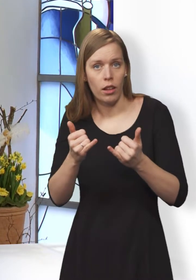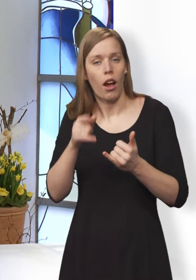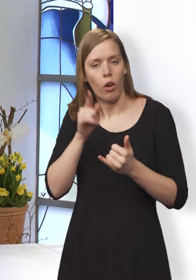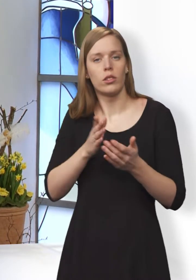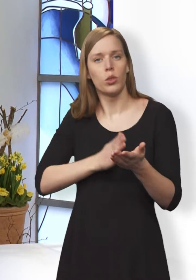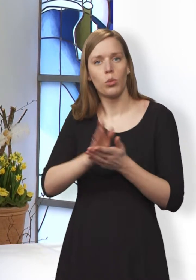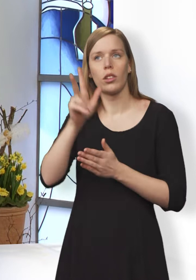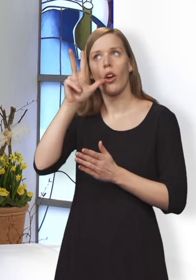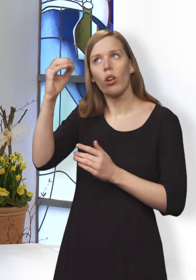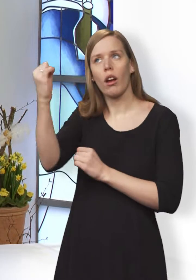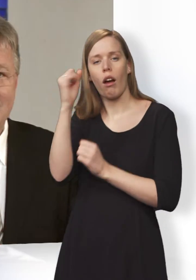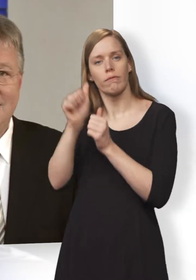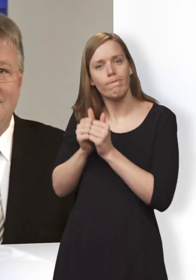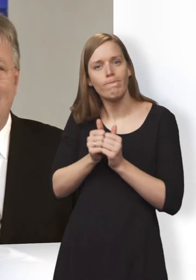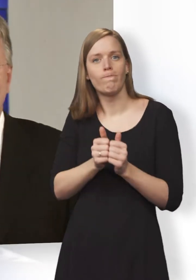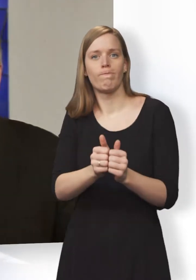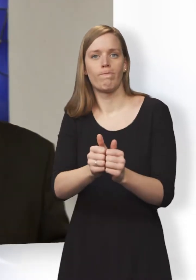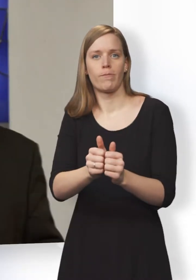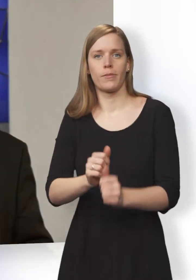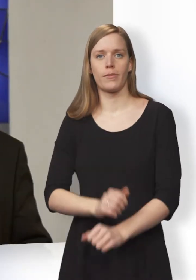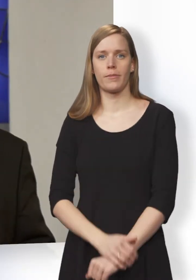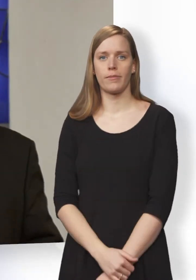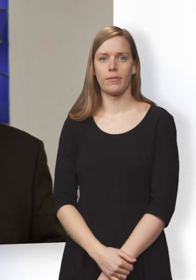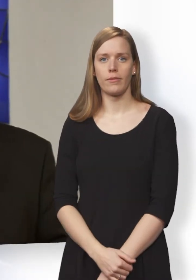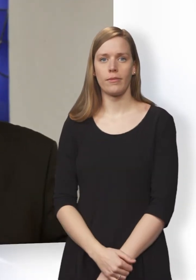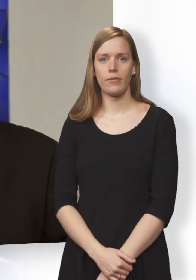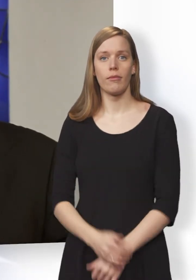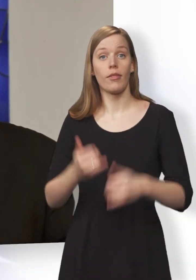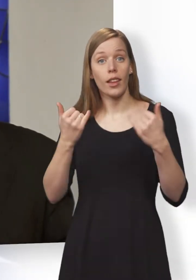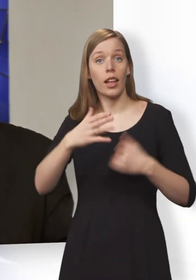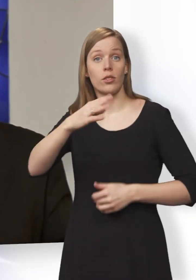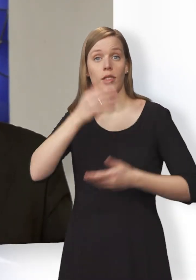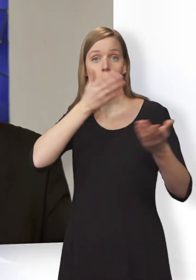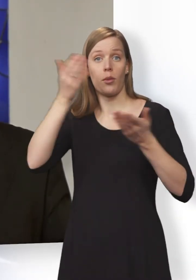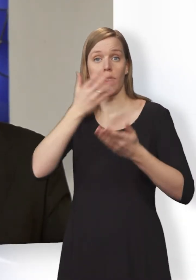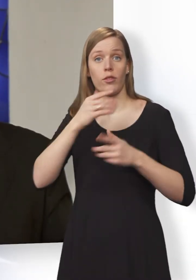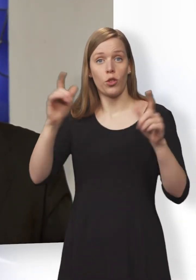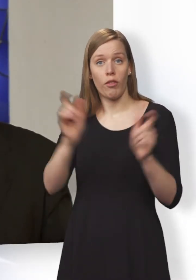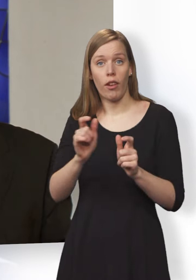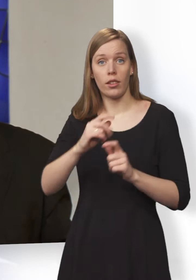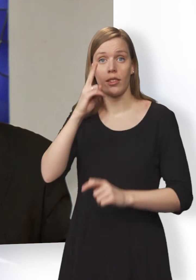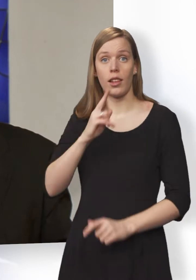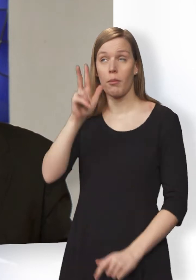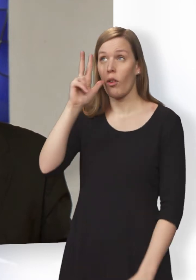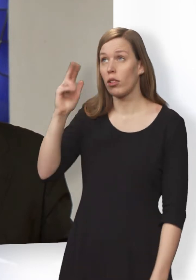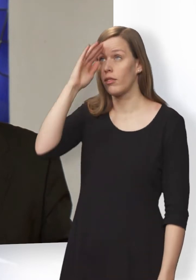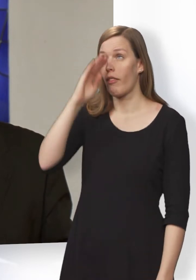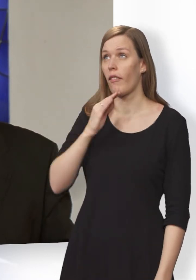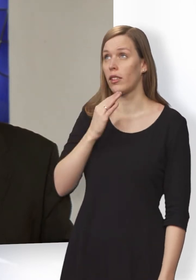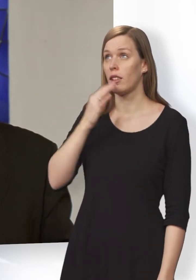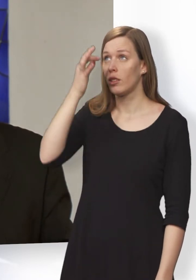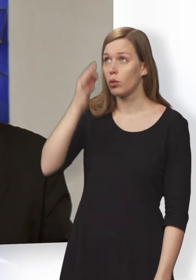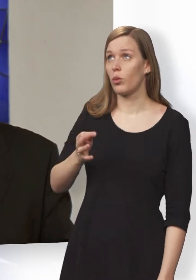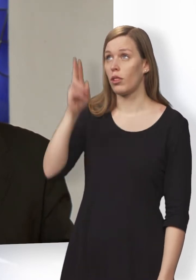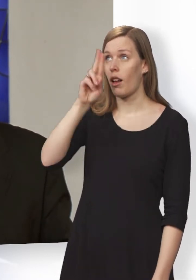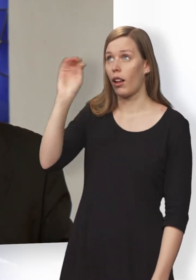bekommen lassen sie uns diesen gottesdienst miteinander feiern im namen gottes des vaters und des